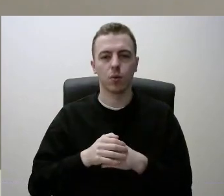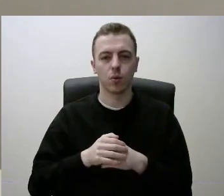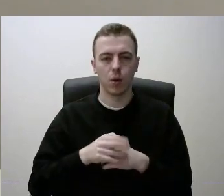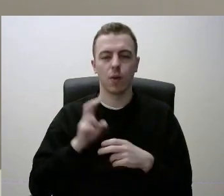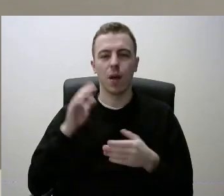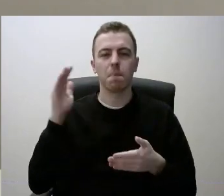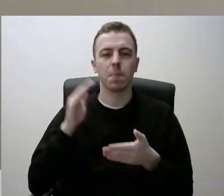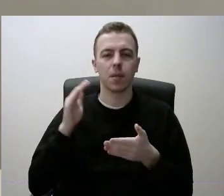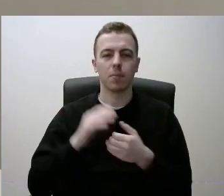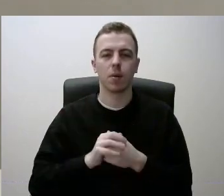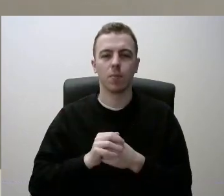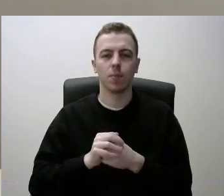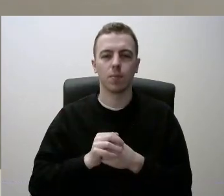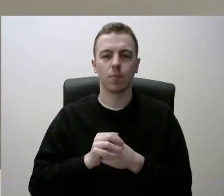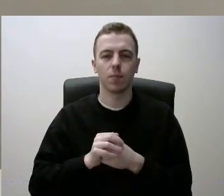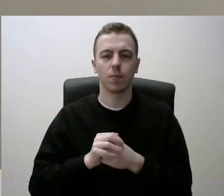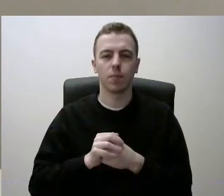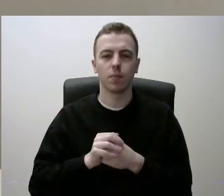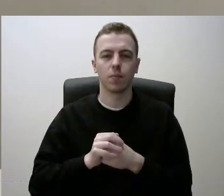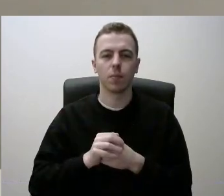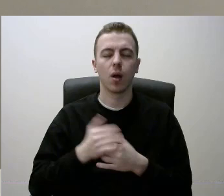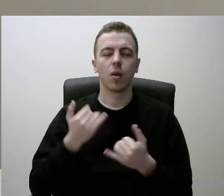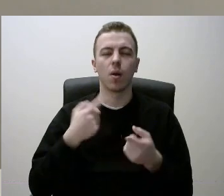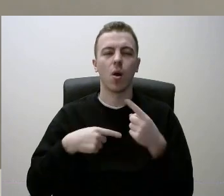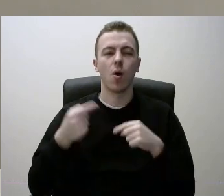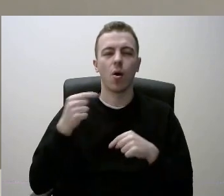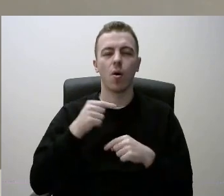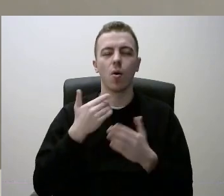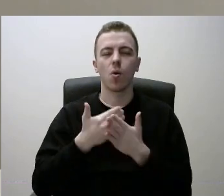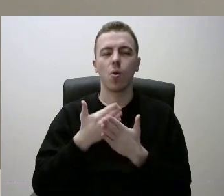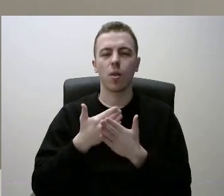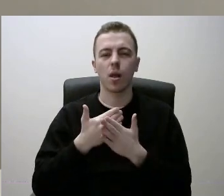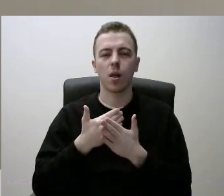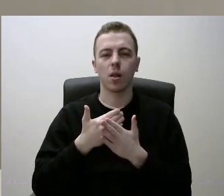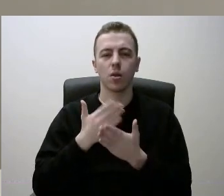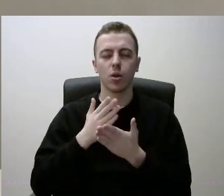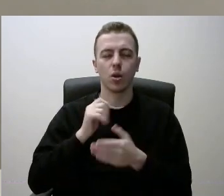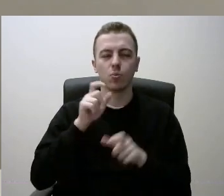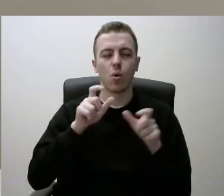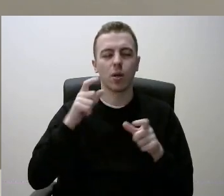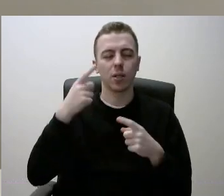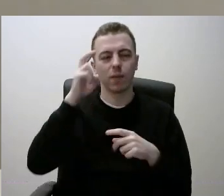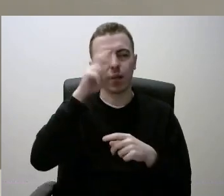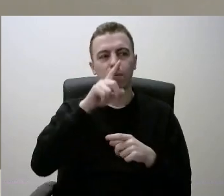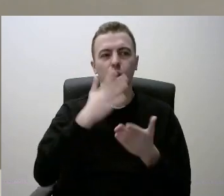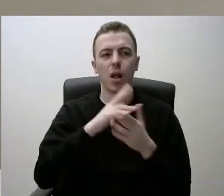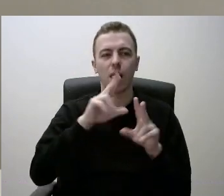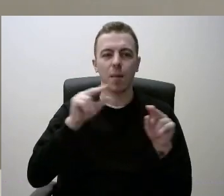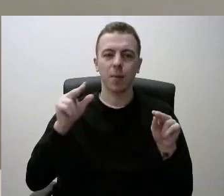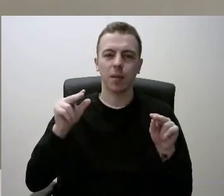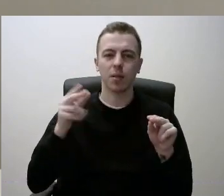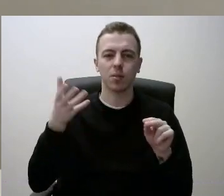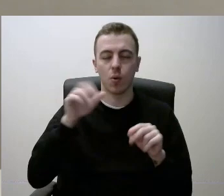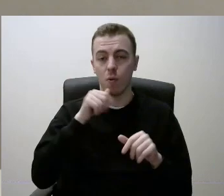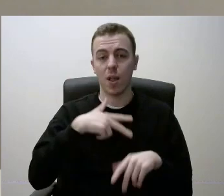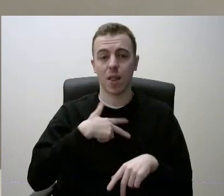minimaliau. Vėlgi, grįžtant prie to, kodėl žmonės kai kuriuose valstybėse yra laimingesni arba mažiau laimingi, tai imkime Danijos